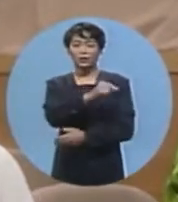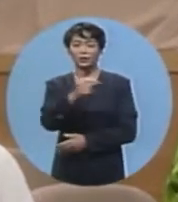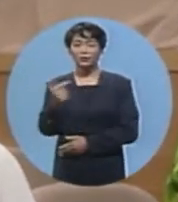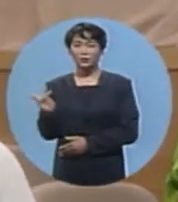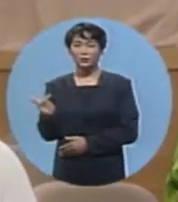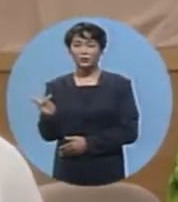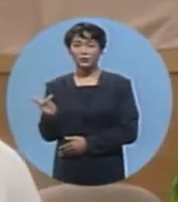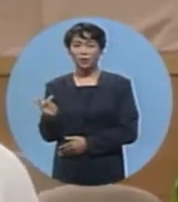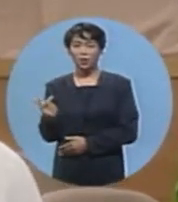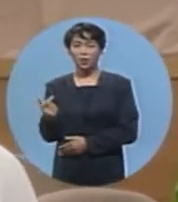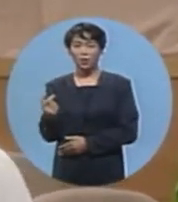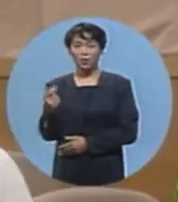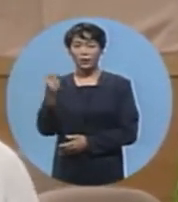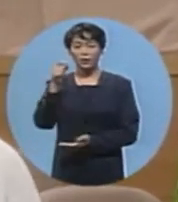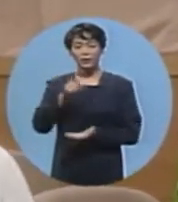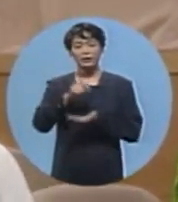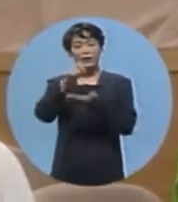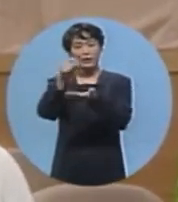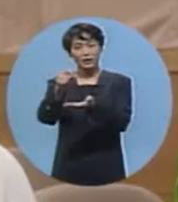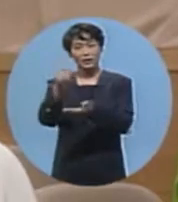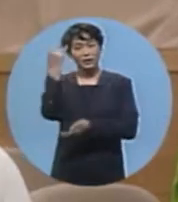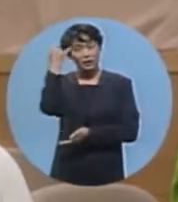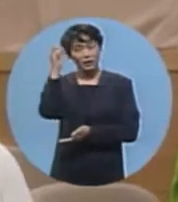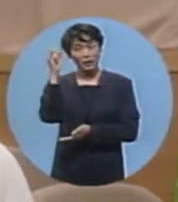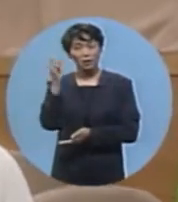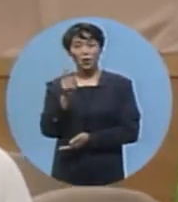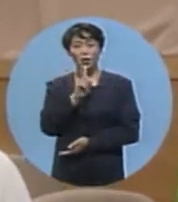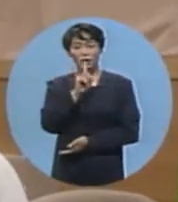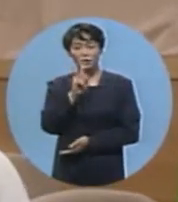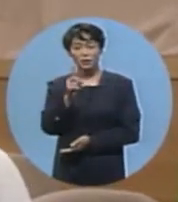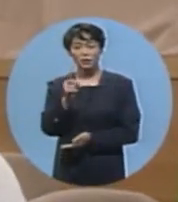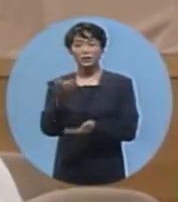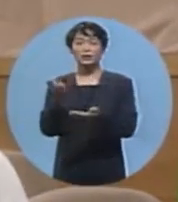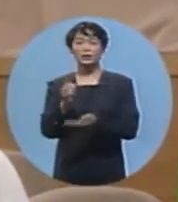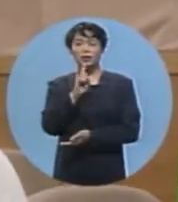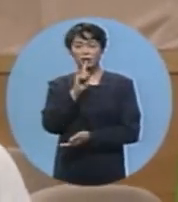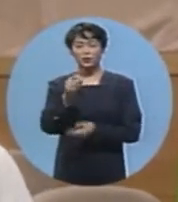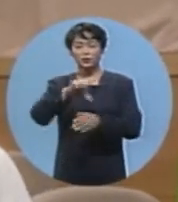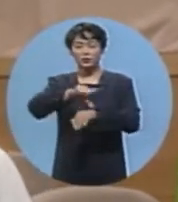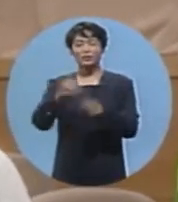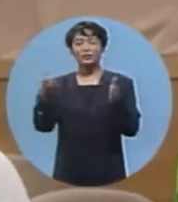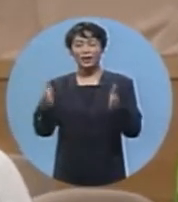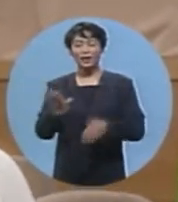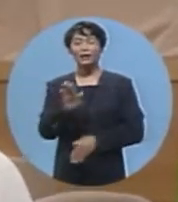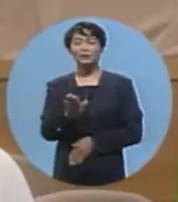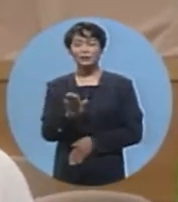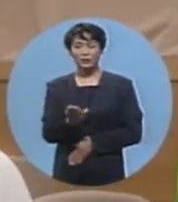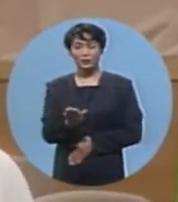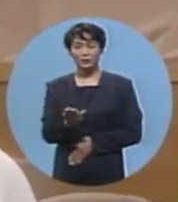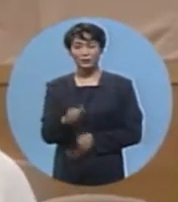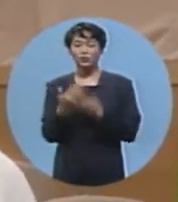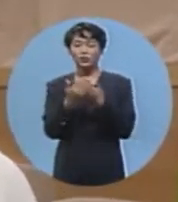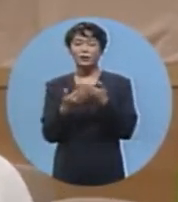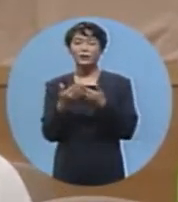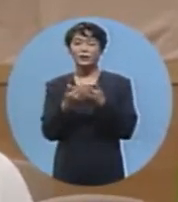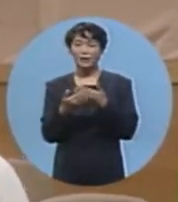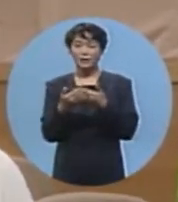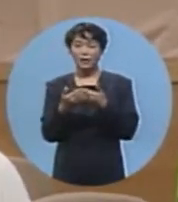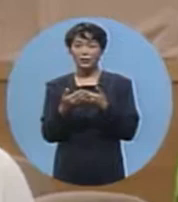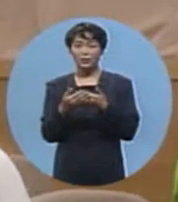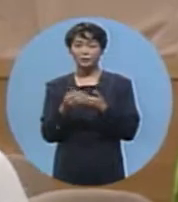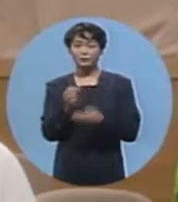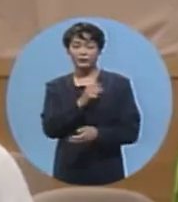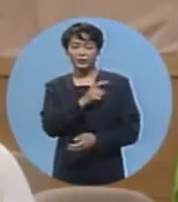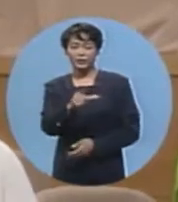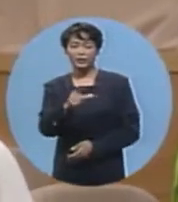とこう提案したりとか意見を聞いていただく時間がありますので、そういった面ではすごいやりたい人